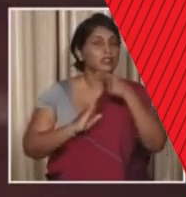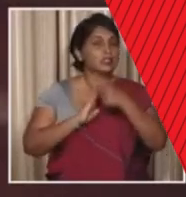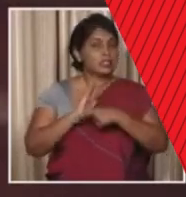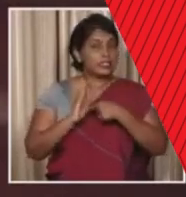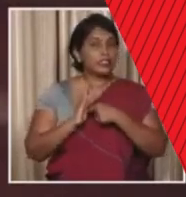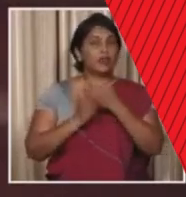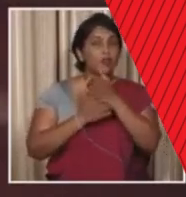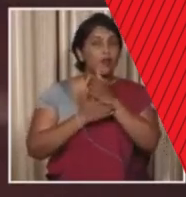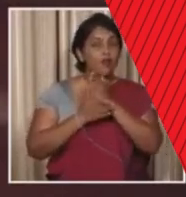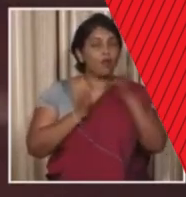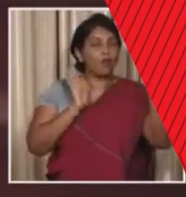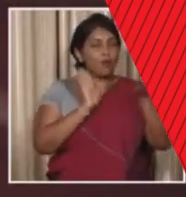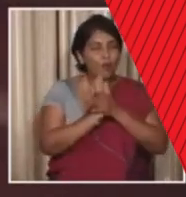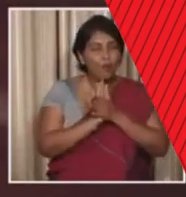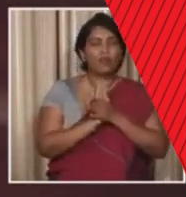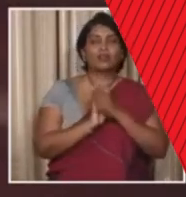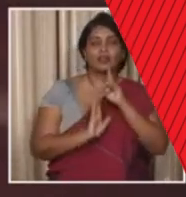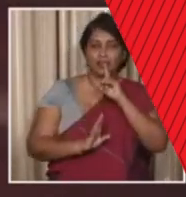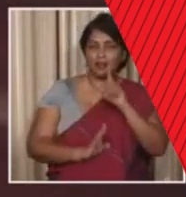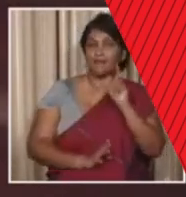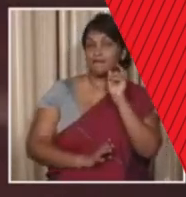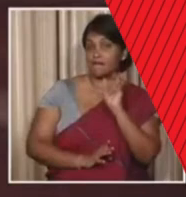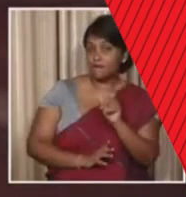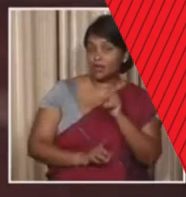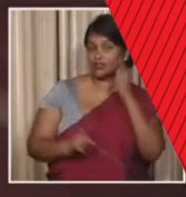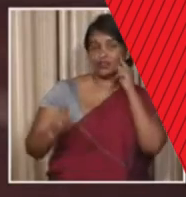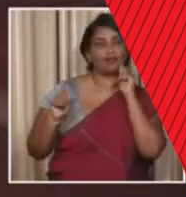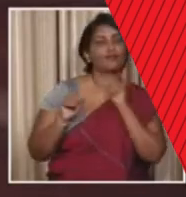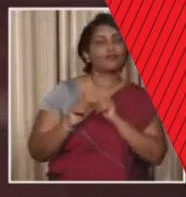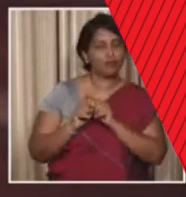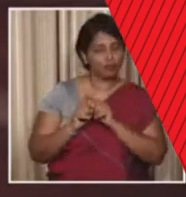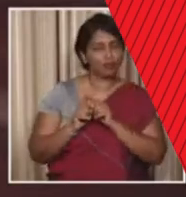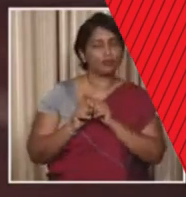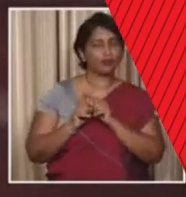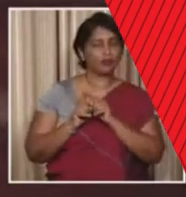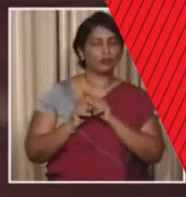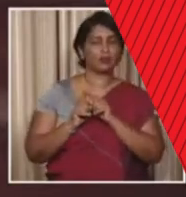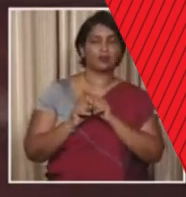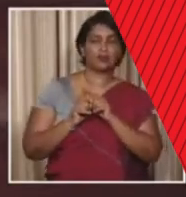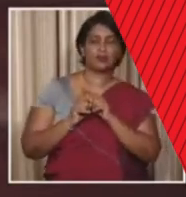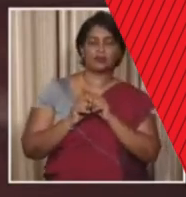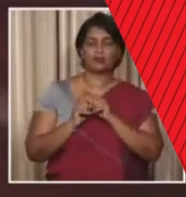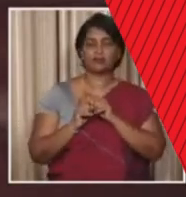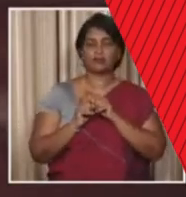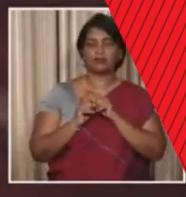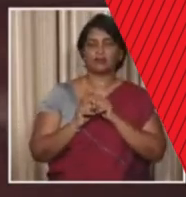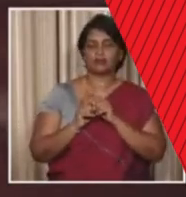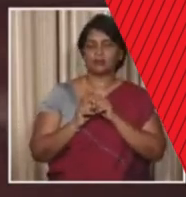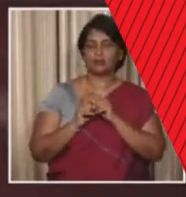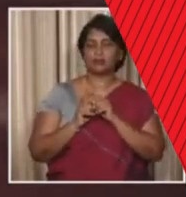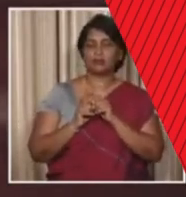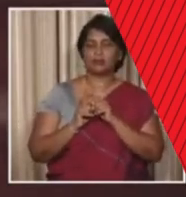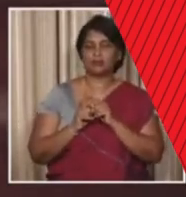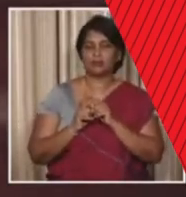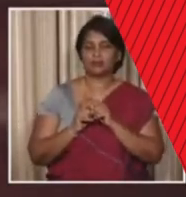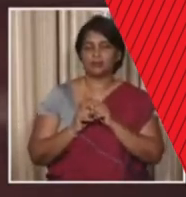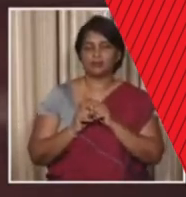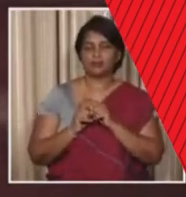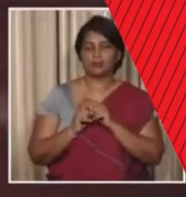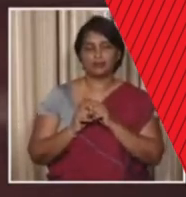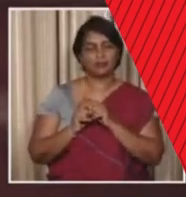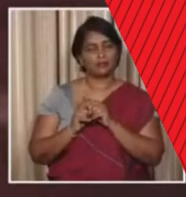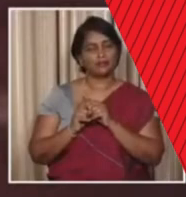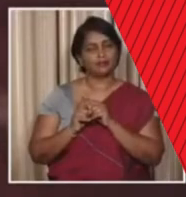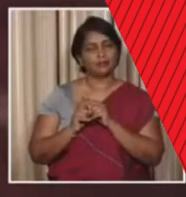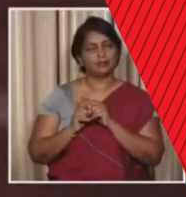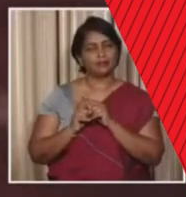කියන වචනෙට මං හිතනවා මූන්ට ඒ පාට් එකට heart එක කඩාගෙන කෑ ගැහුවට මම එකට